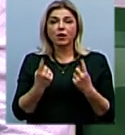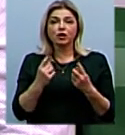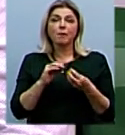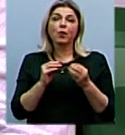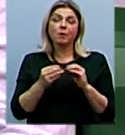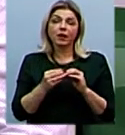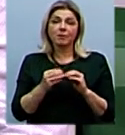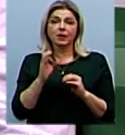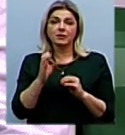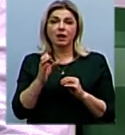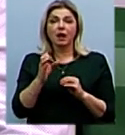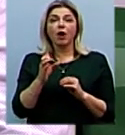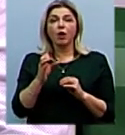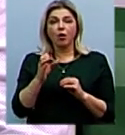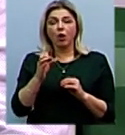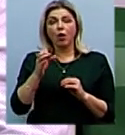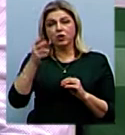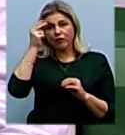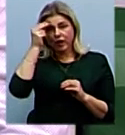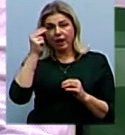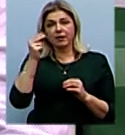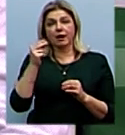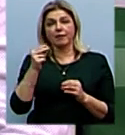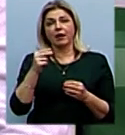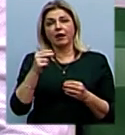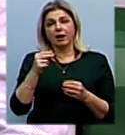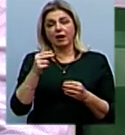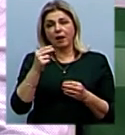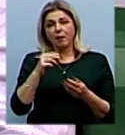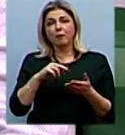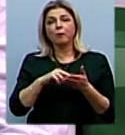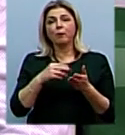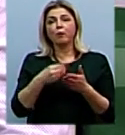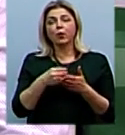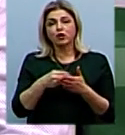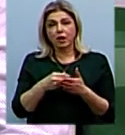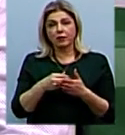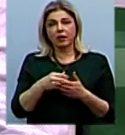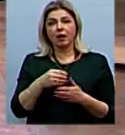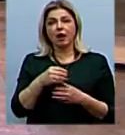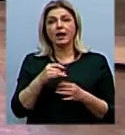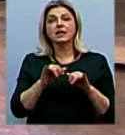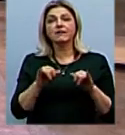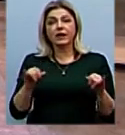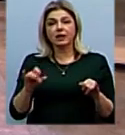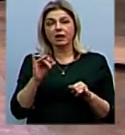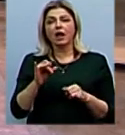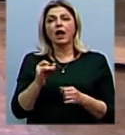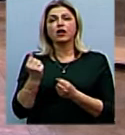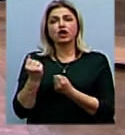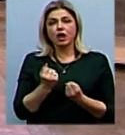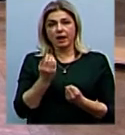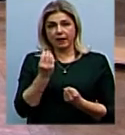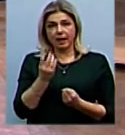проблемы с освоением бюджета развития, который казался очень большим. И мы держали деньги на депозите, в